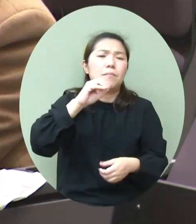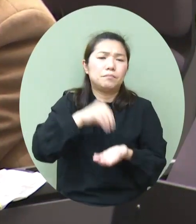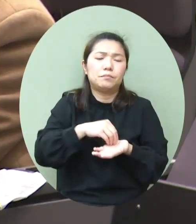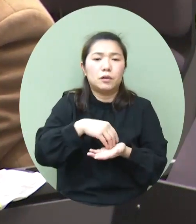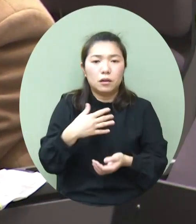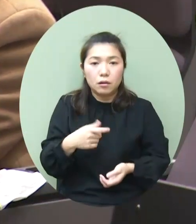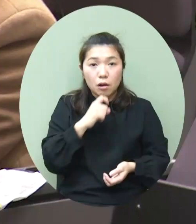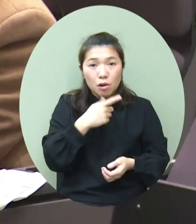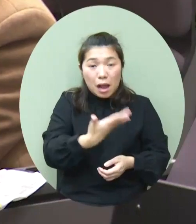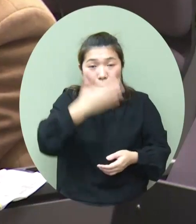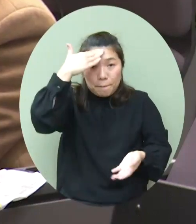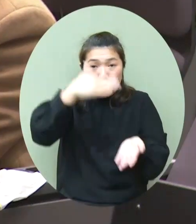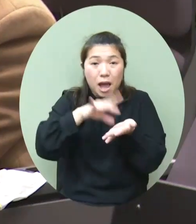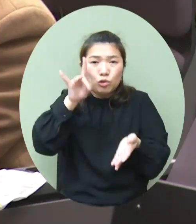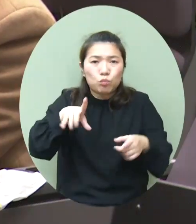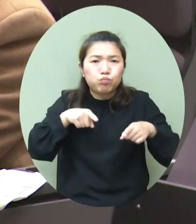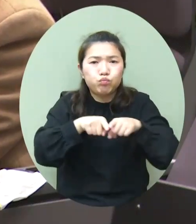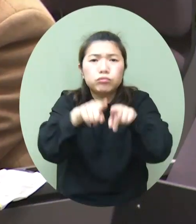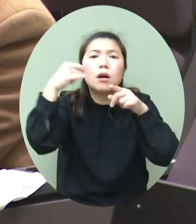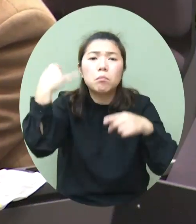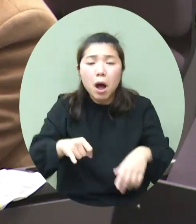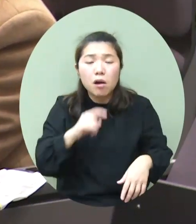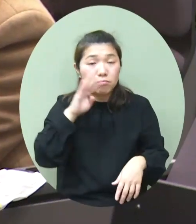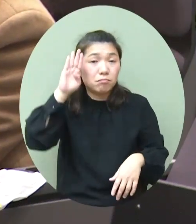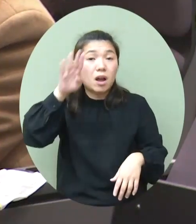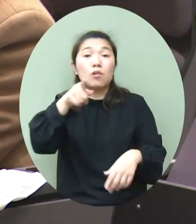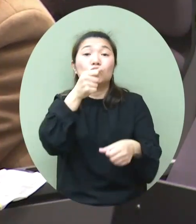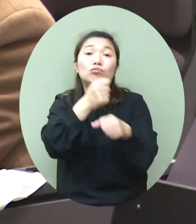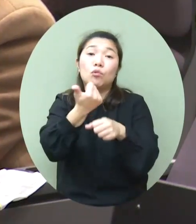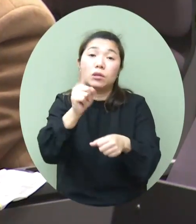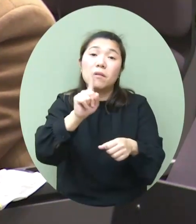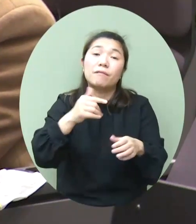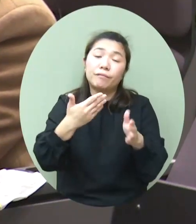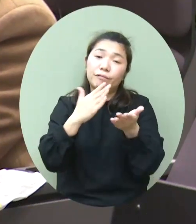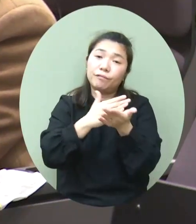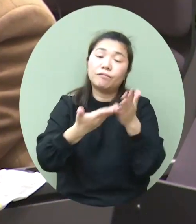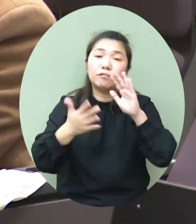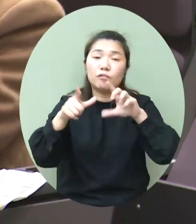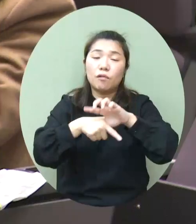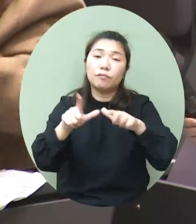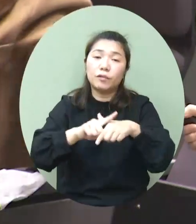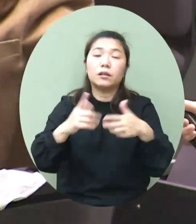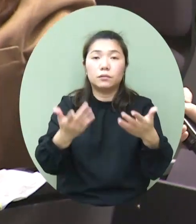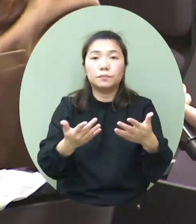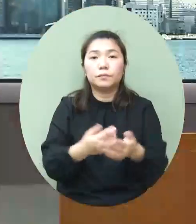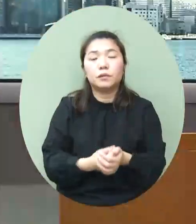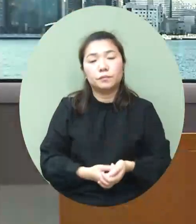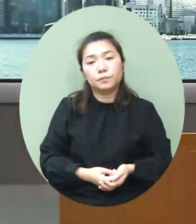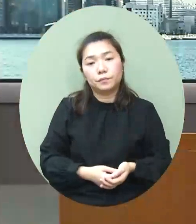能清零，但是你们说不会跟病毒共存，未来会否有更好的防疫的策略？